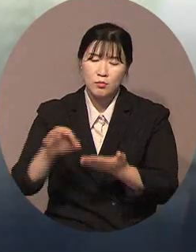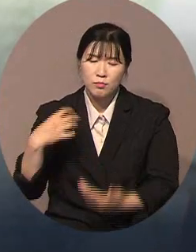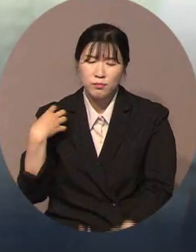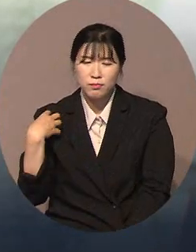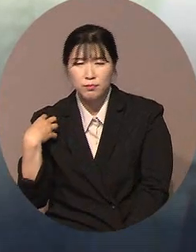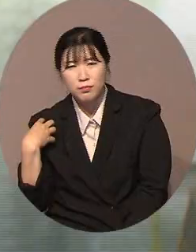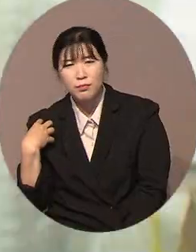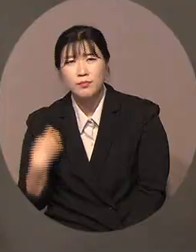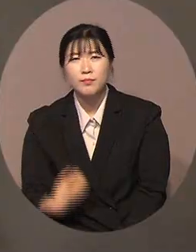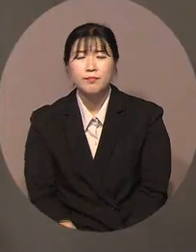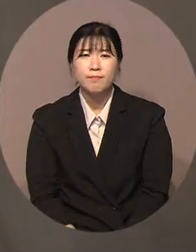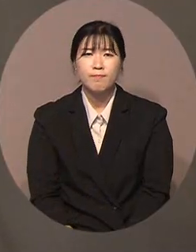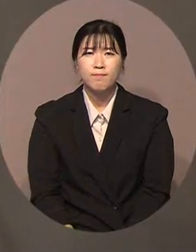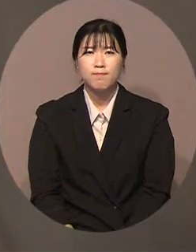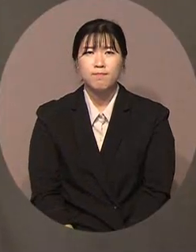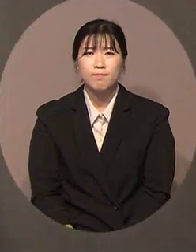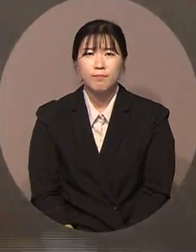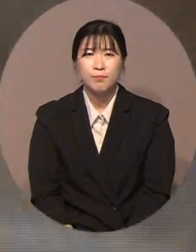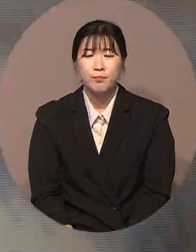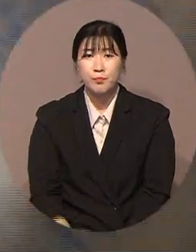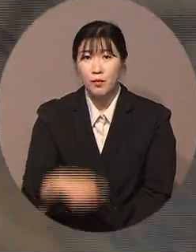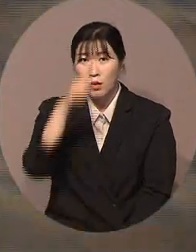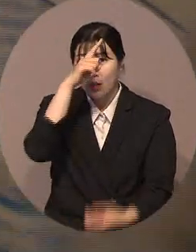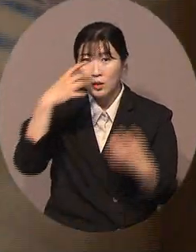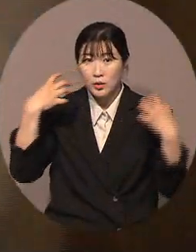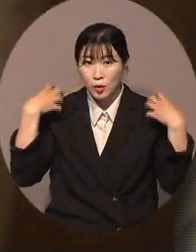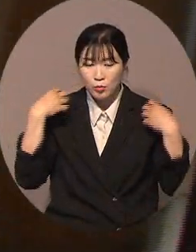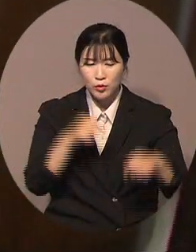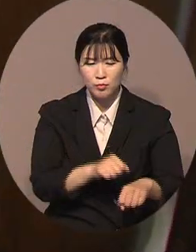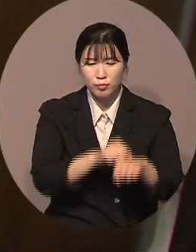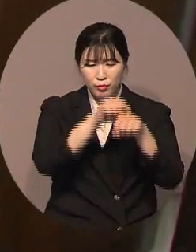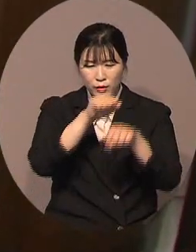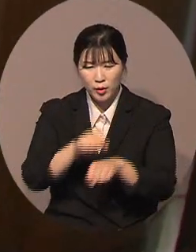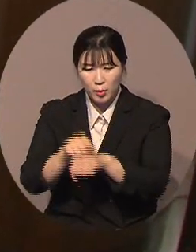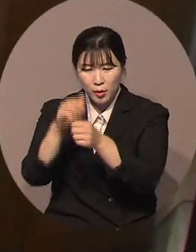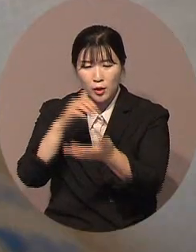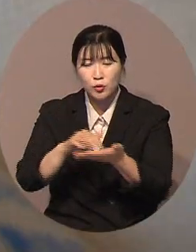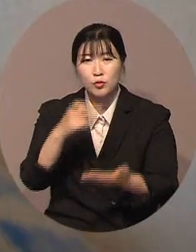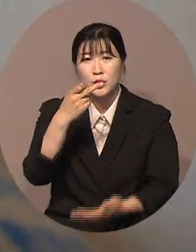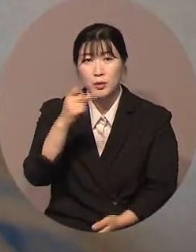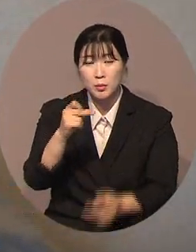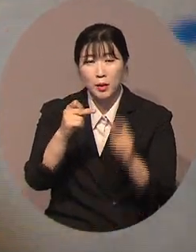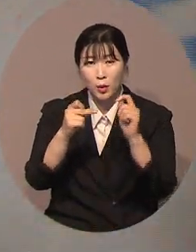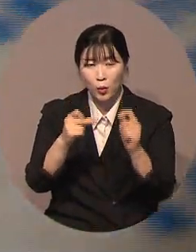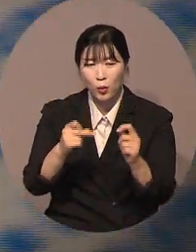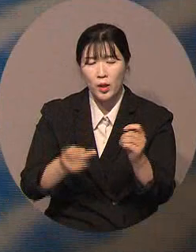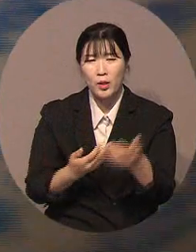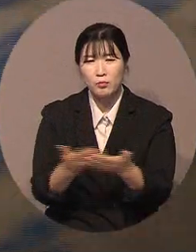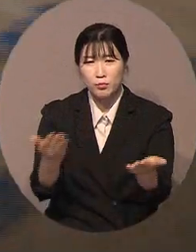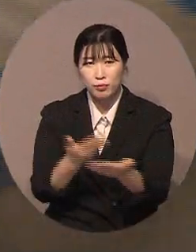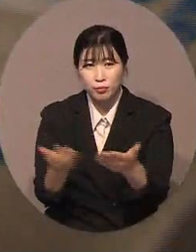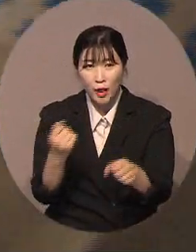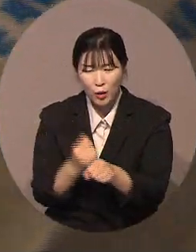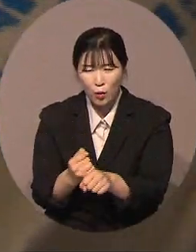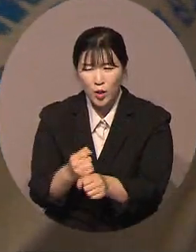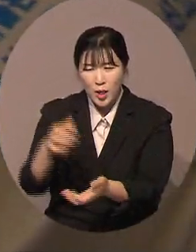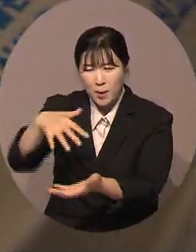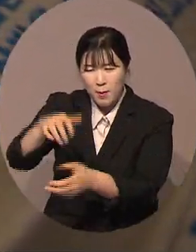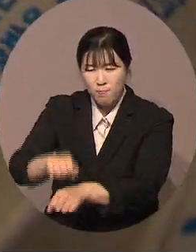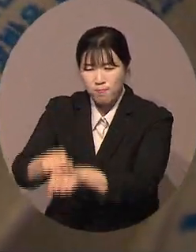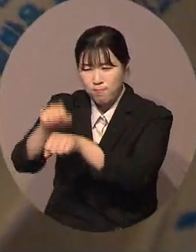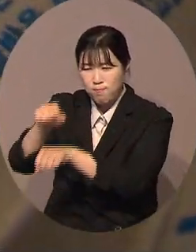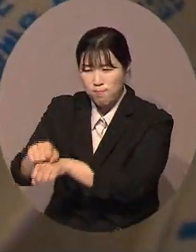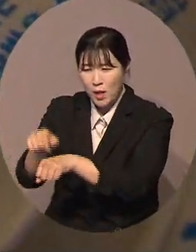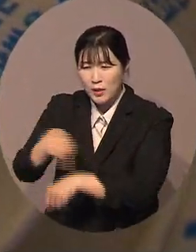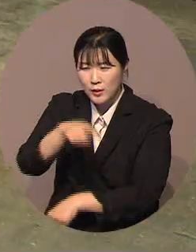힘들 것 같습니다. 정부는 소금 재고 12만 톤을 풀고 매점 매석 행위를 엄단하는 등 수급